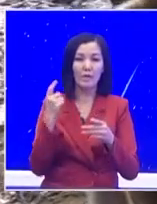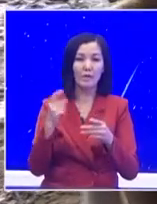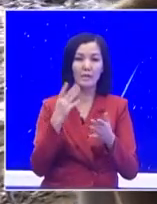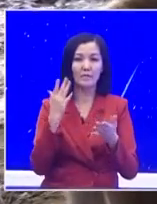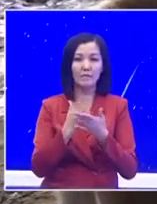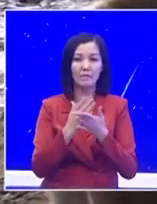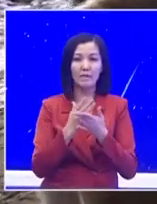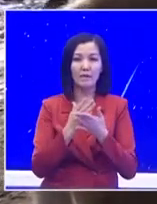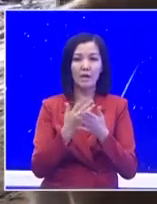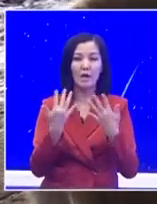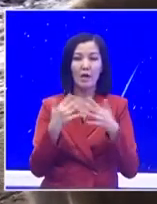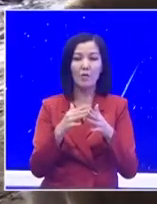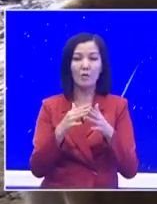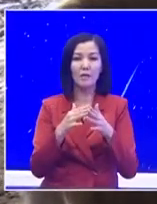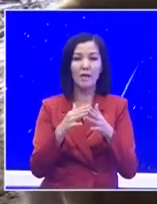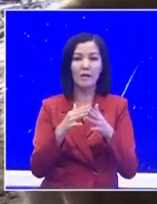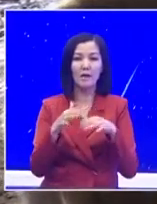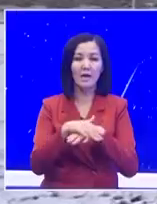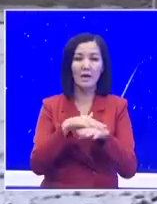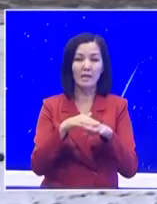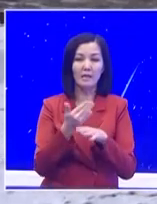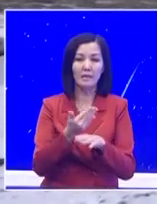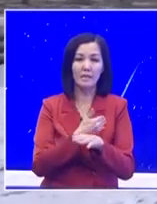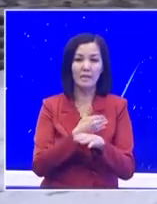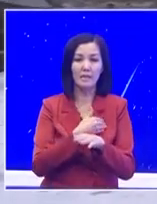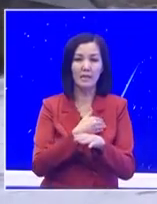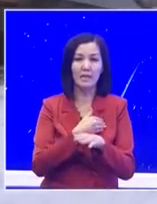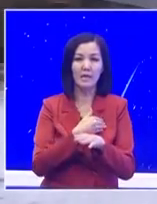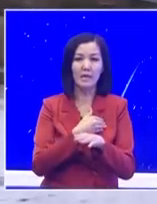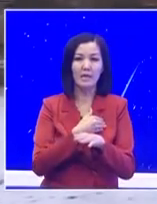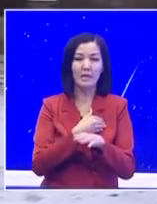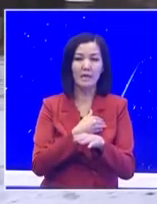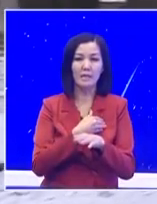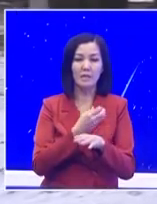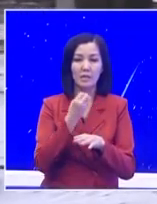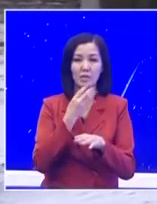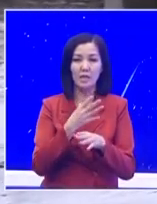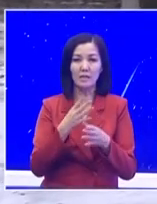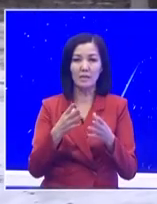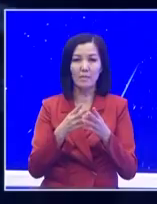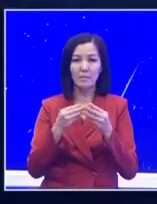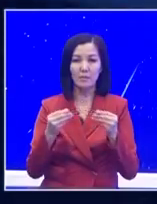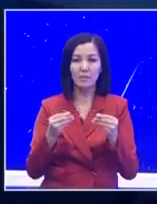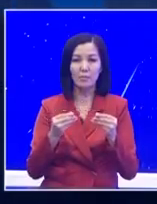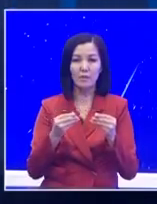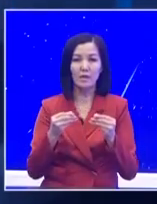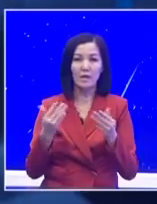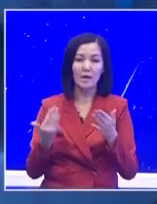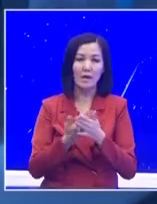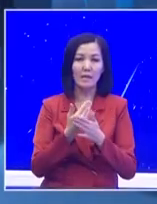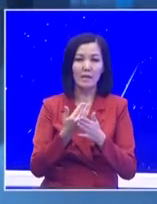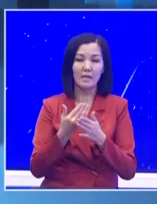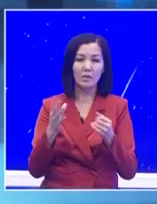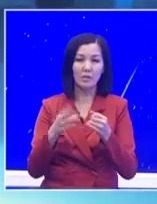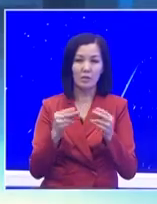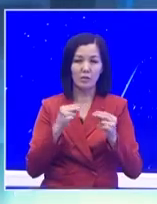жұмыс істейді. Ауылдағы ағайынның ендігі тілегі мамыражай күндегі тынымды тірліктерін маздату. Камшат Мұхамеджан, Қайрат